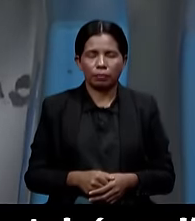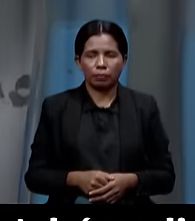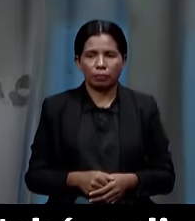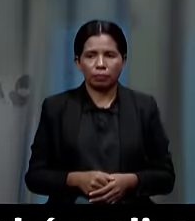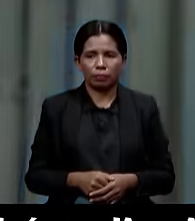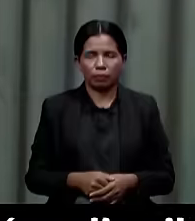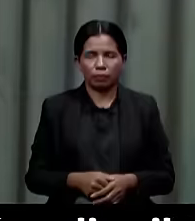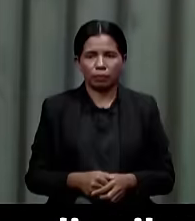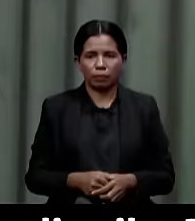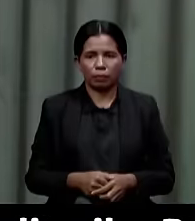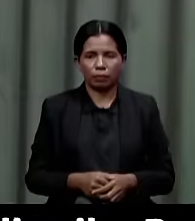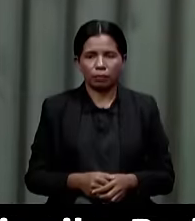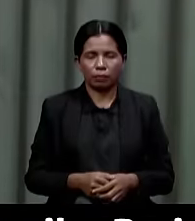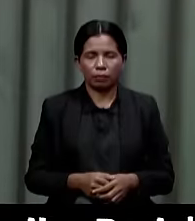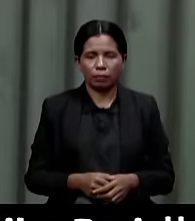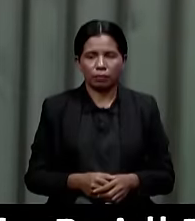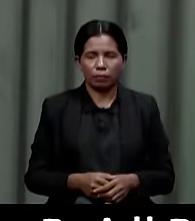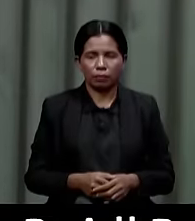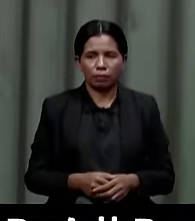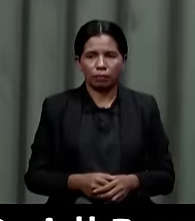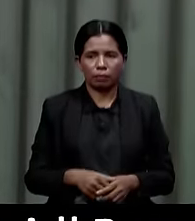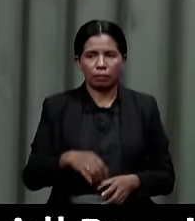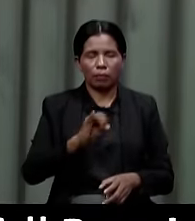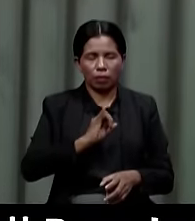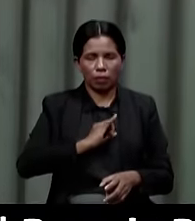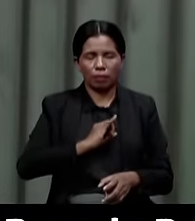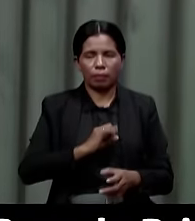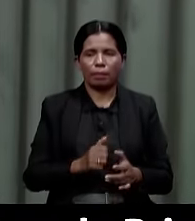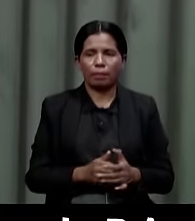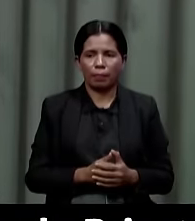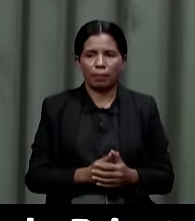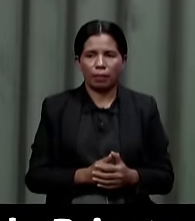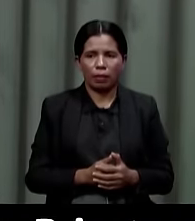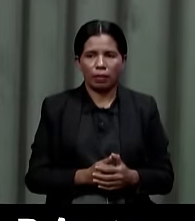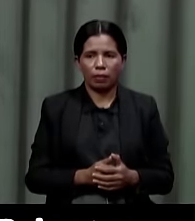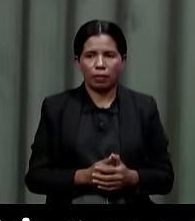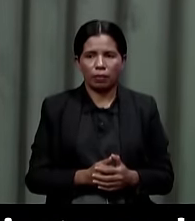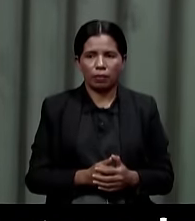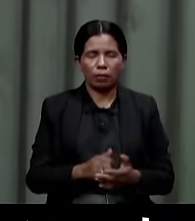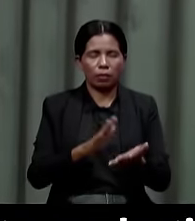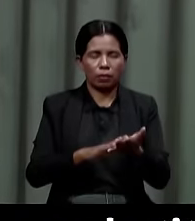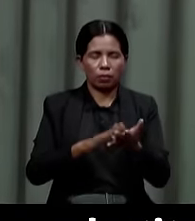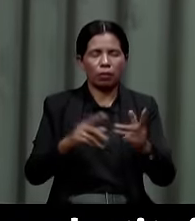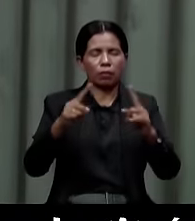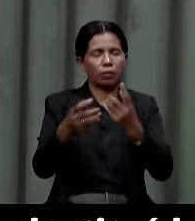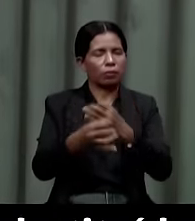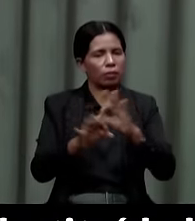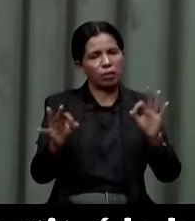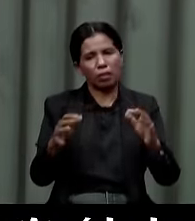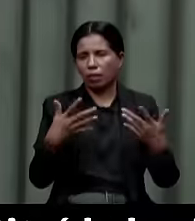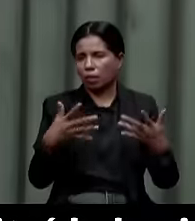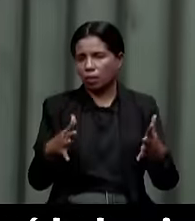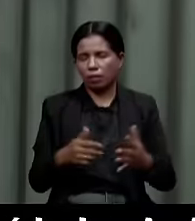Sa pai humayo lahena ni hawatu atu sekolah toramata galai